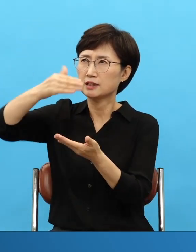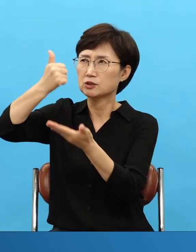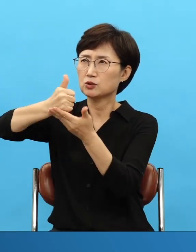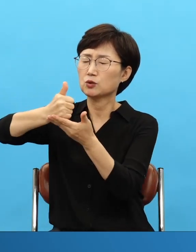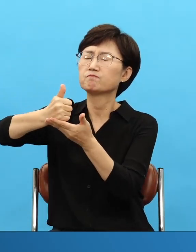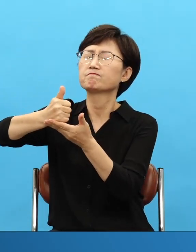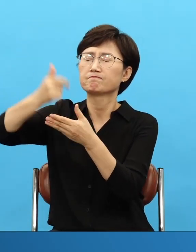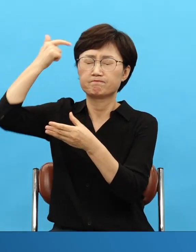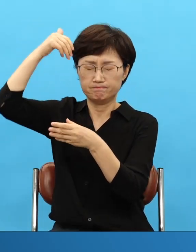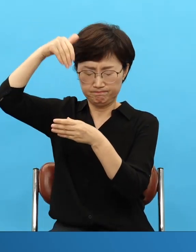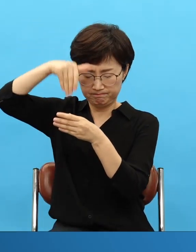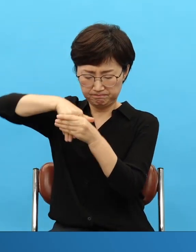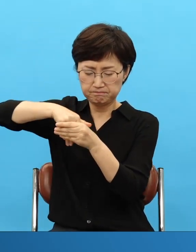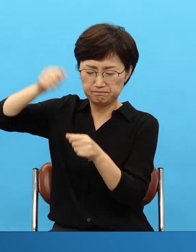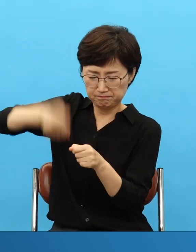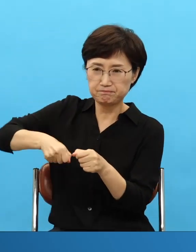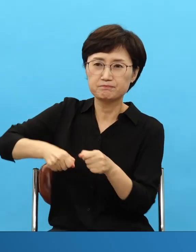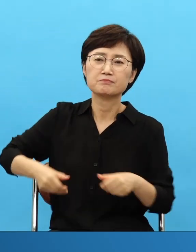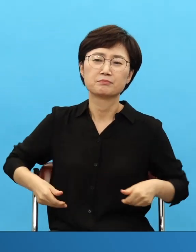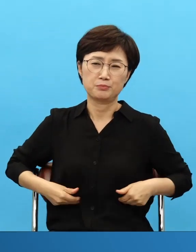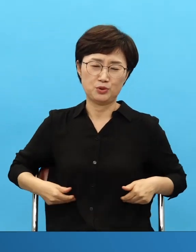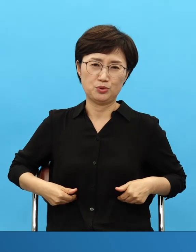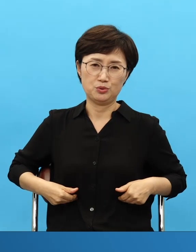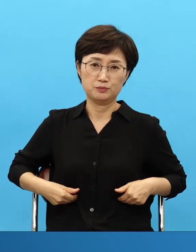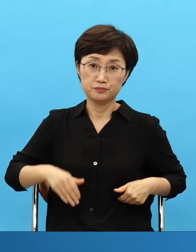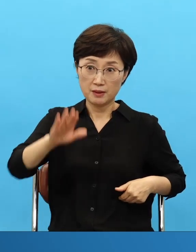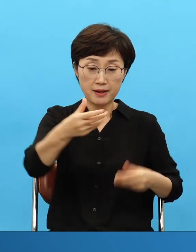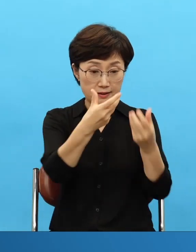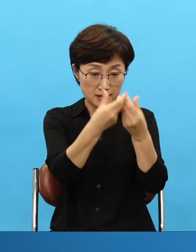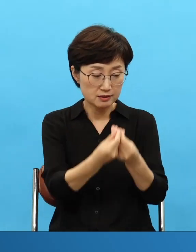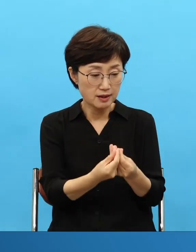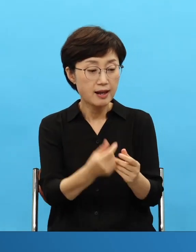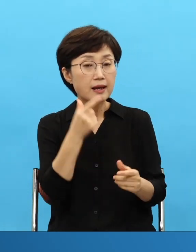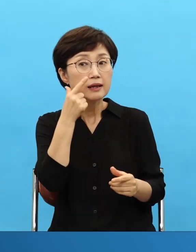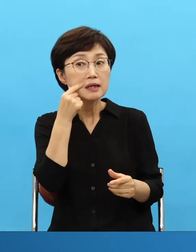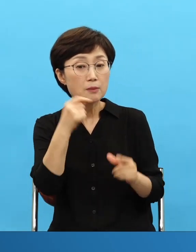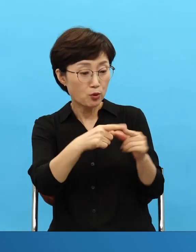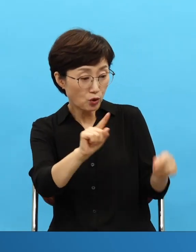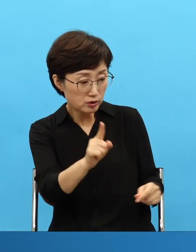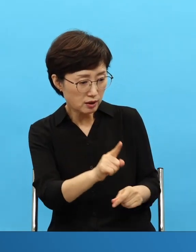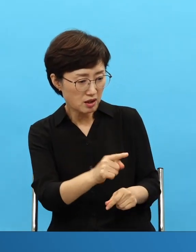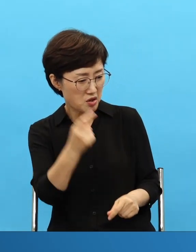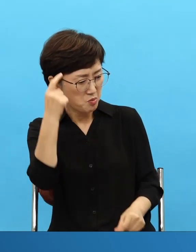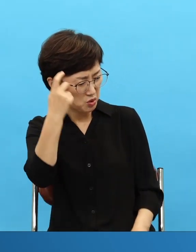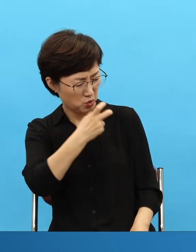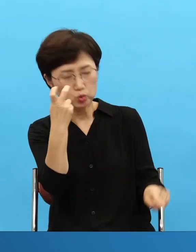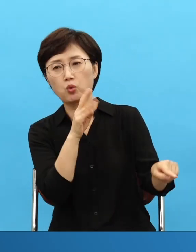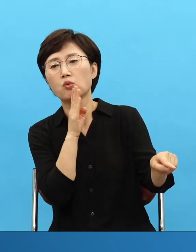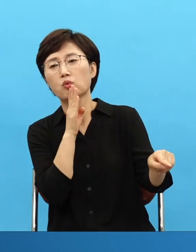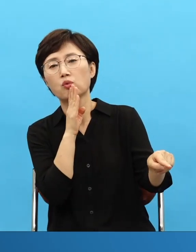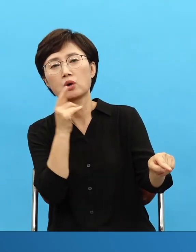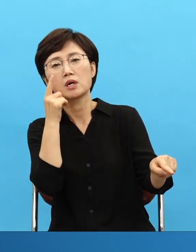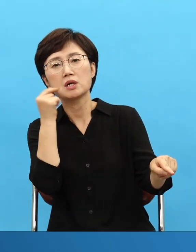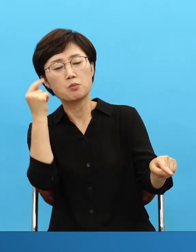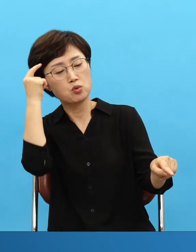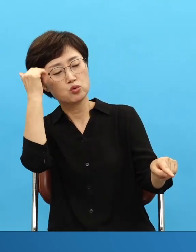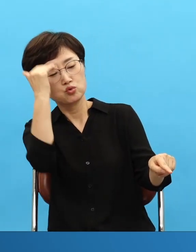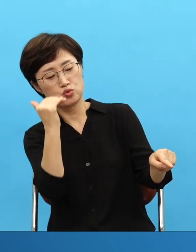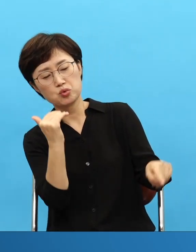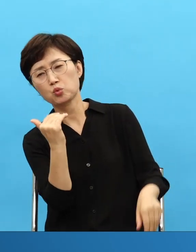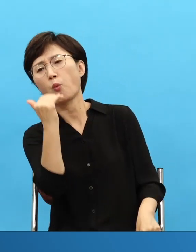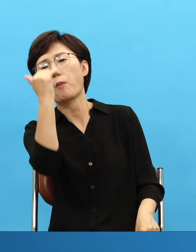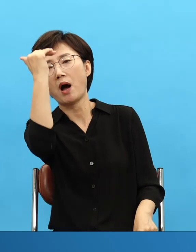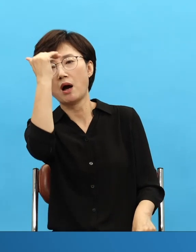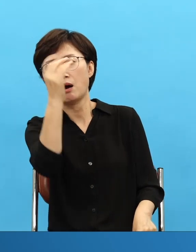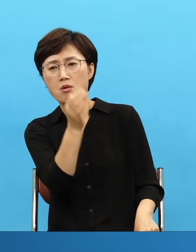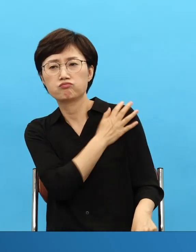일본. We see that in all of Asia, the country that has a very high standard of living is Japan. 일본 정말 수준 높아요. And Japan is a